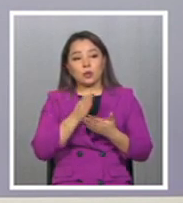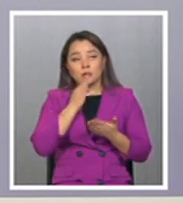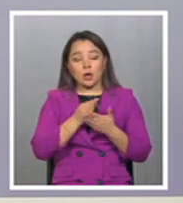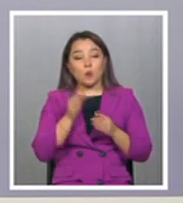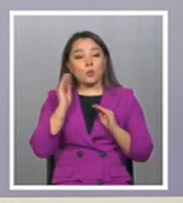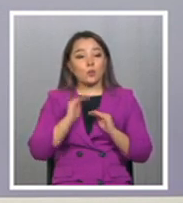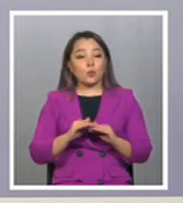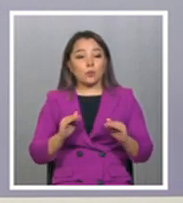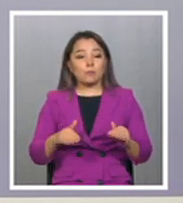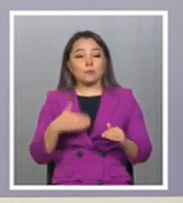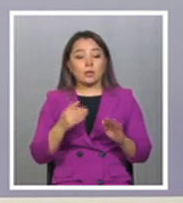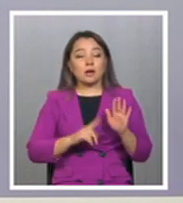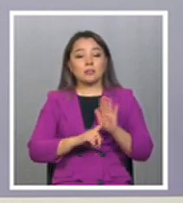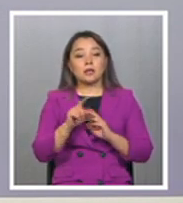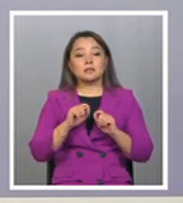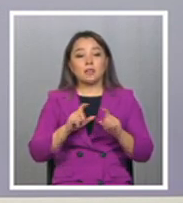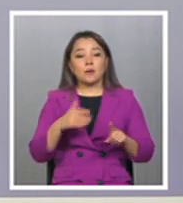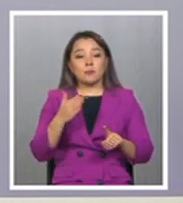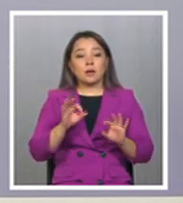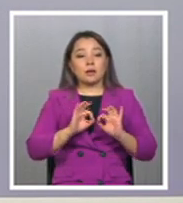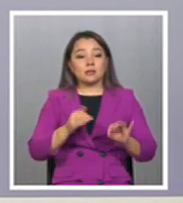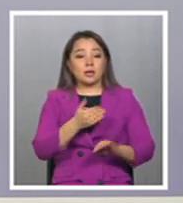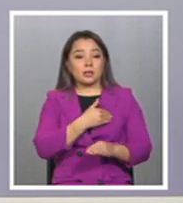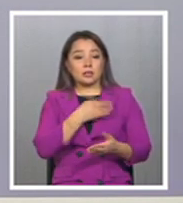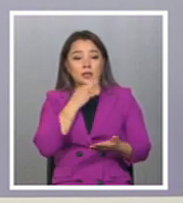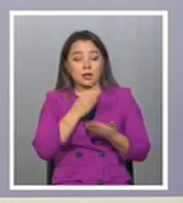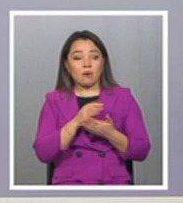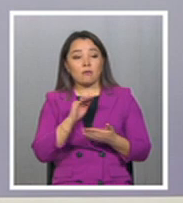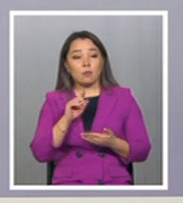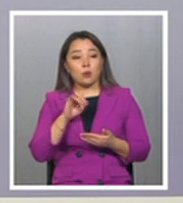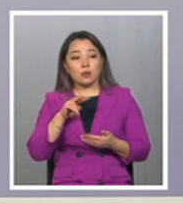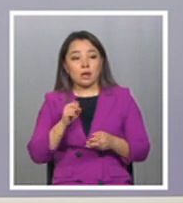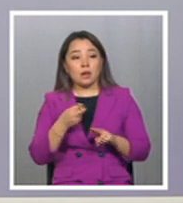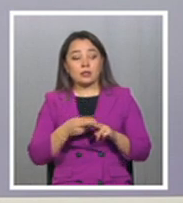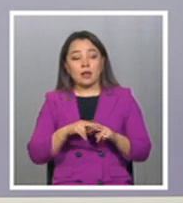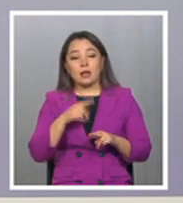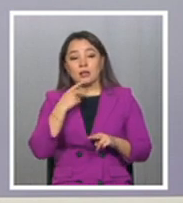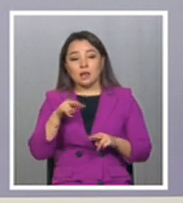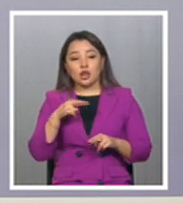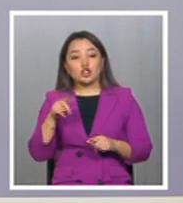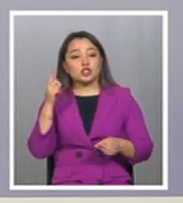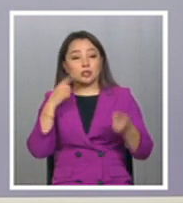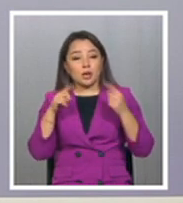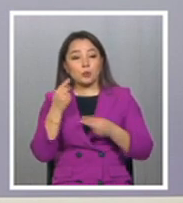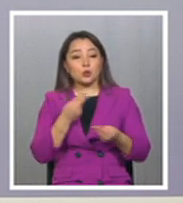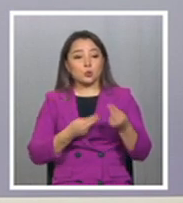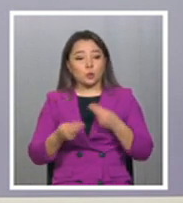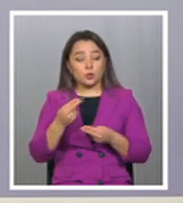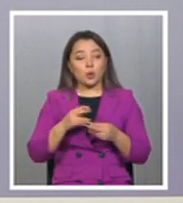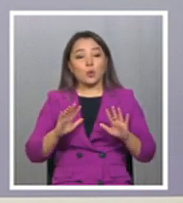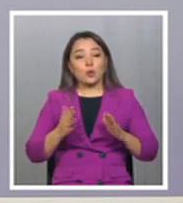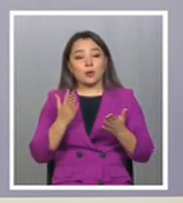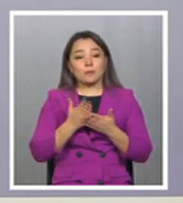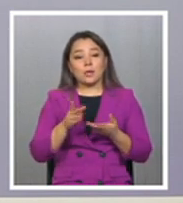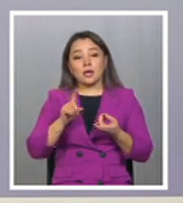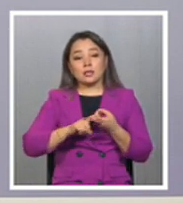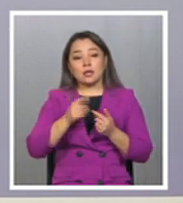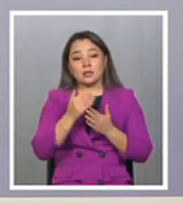Оқушылар, алдыңғы сабағымызда айтқанымыздай, фабула әдеби шығармада суреттелген оқиға